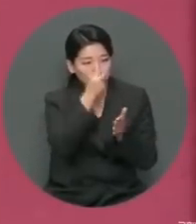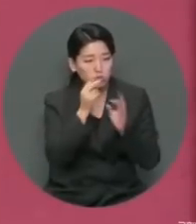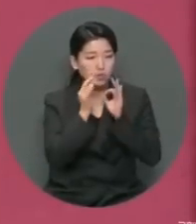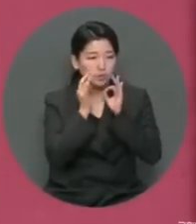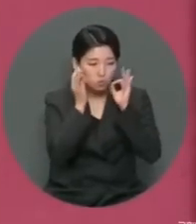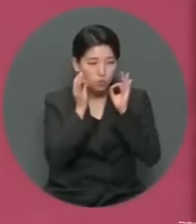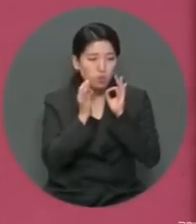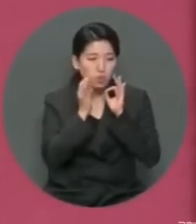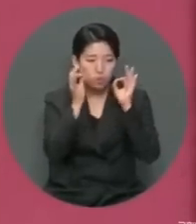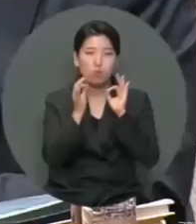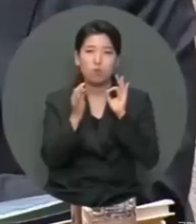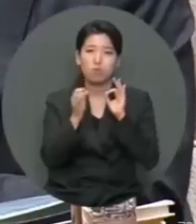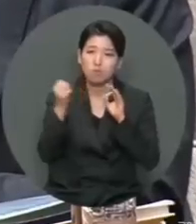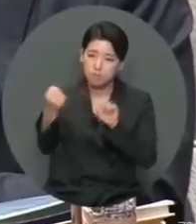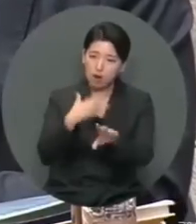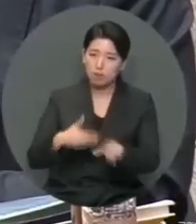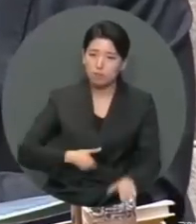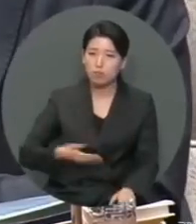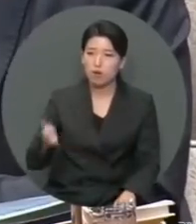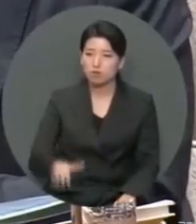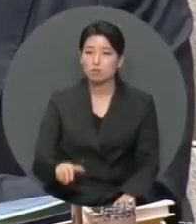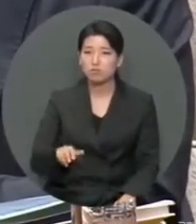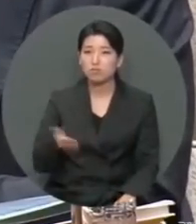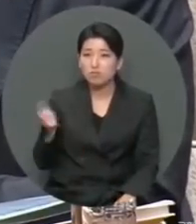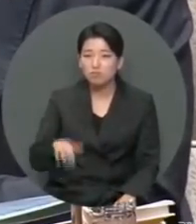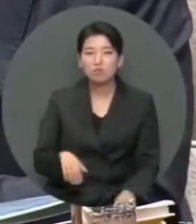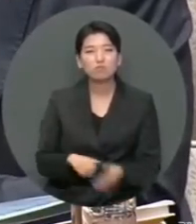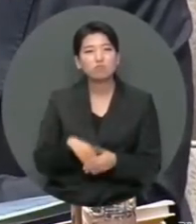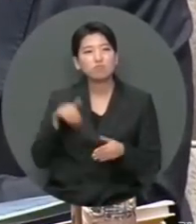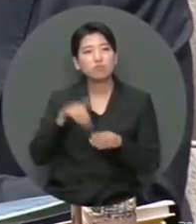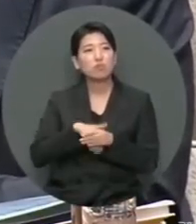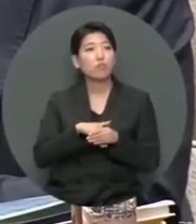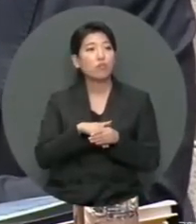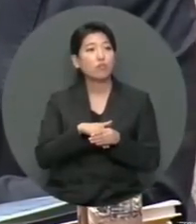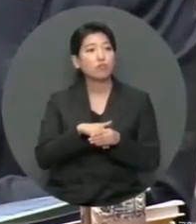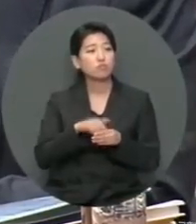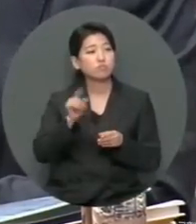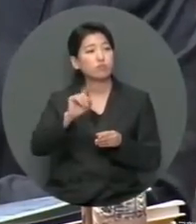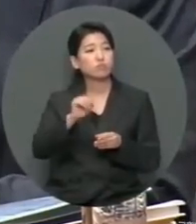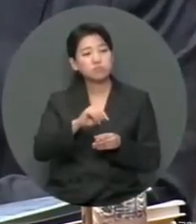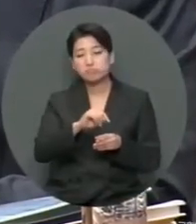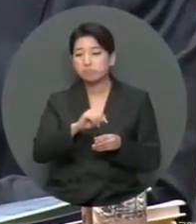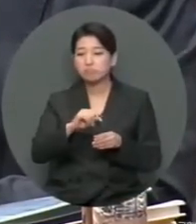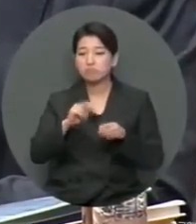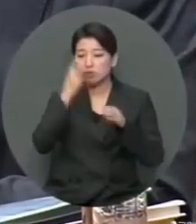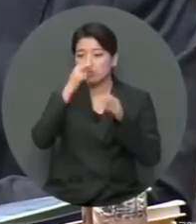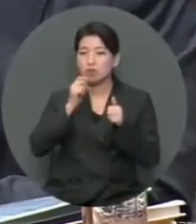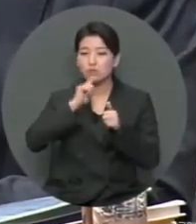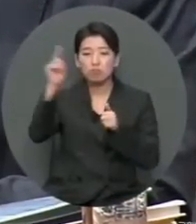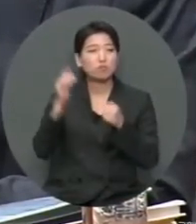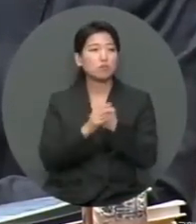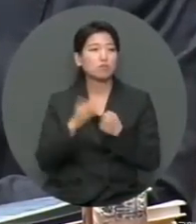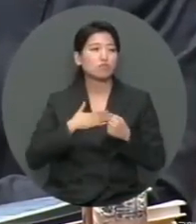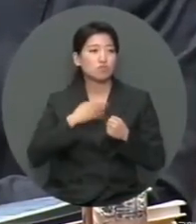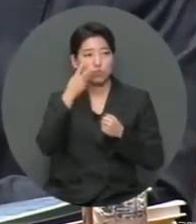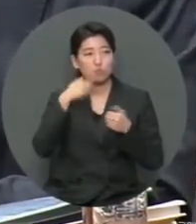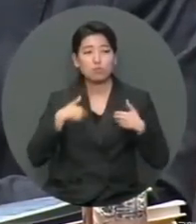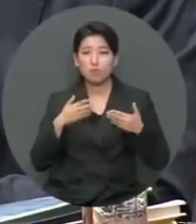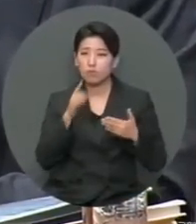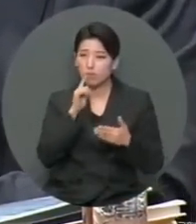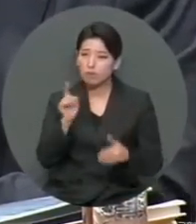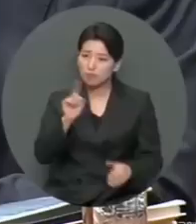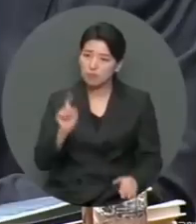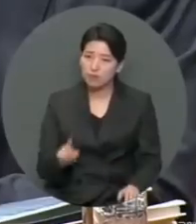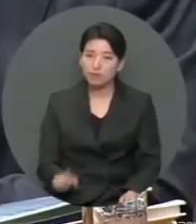그거를 말씀하신다면은 통상적으로 공명선거 캠페인의 일환으로 중요한 선거를 앞두고